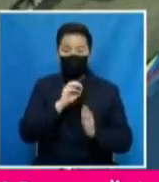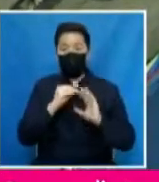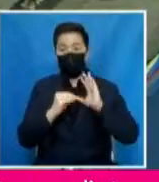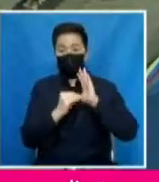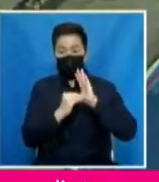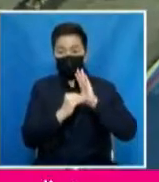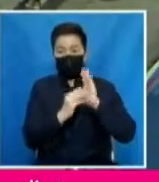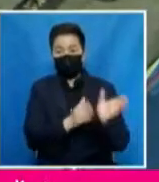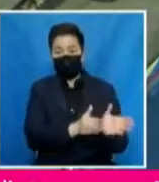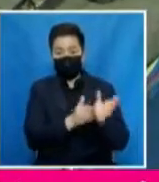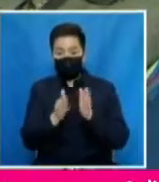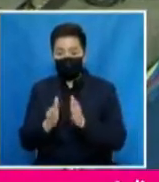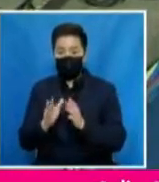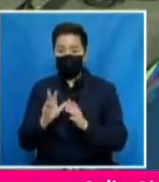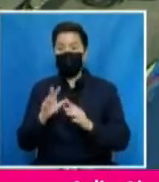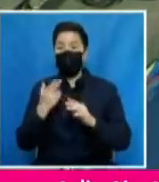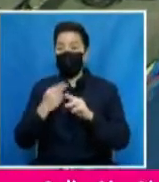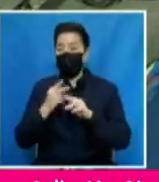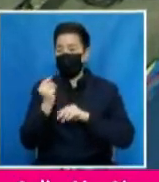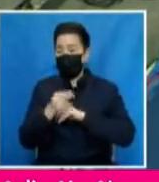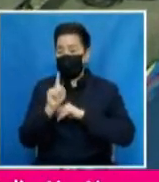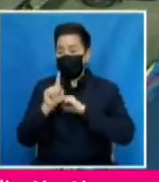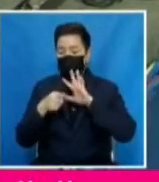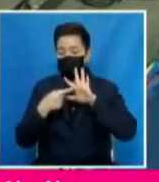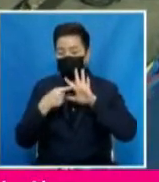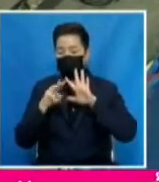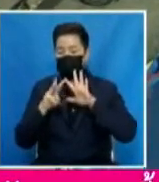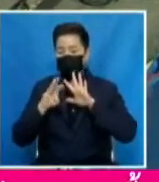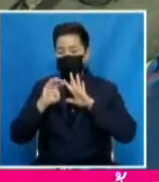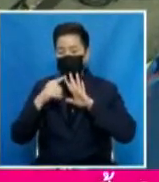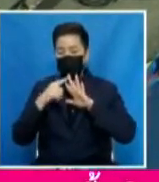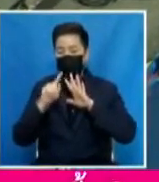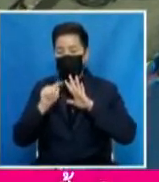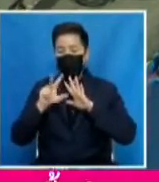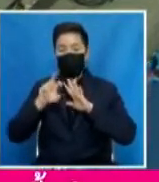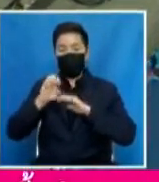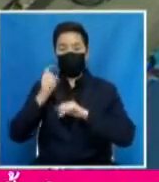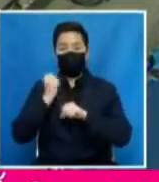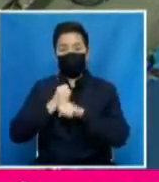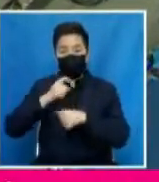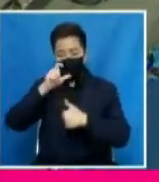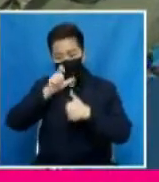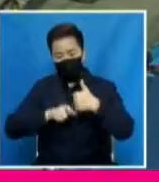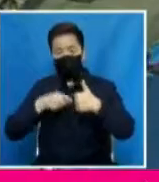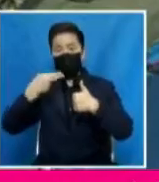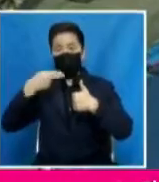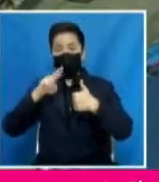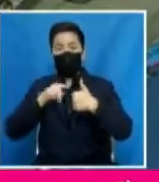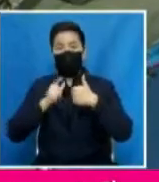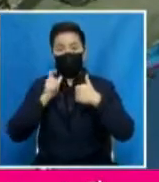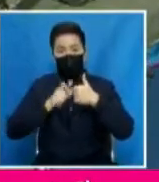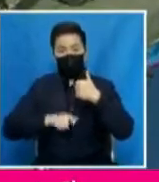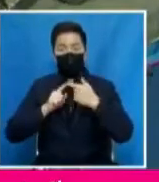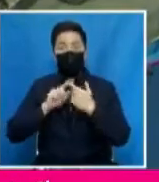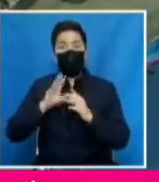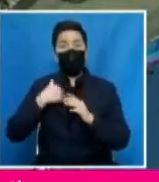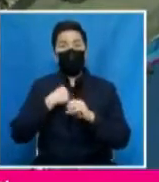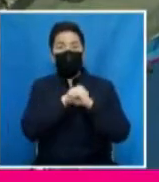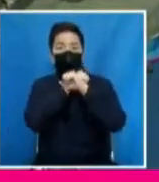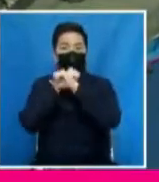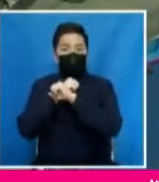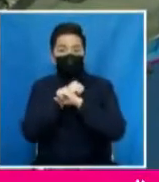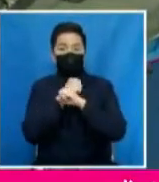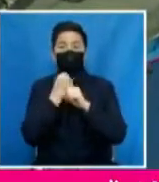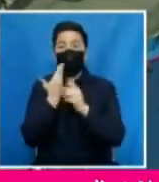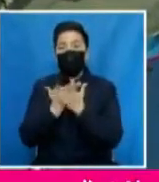ทพมหานครคุณธนาวุฒิโชติรัตนเพชรนักทรัพยากรบุคคลชำนาญการพิเศษสำนักงานป้องกันและปรา